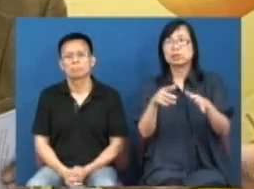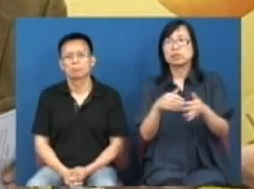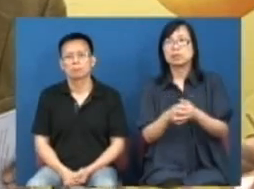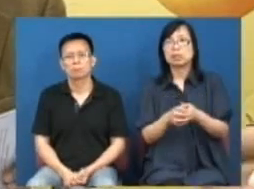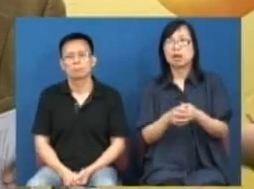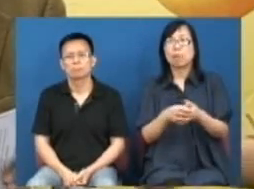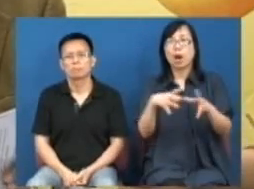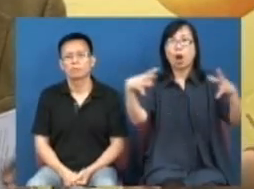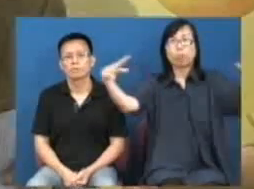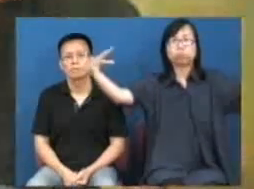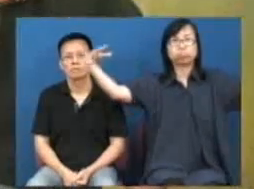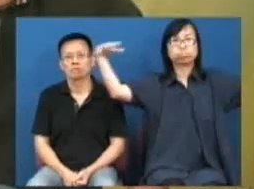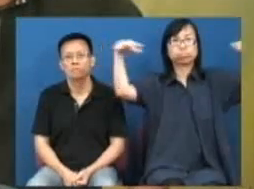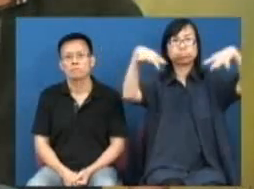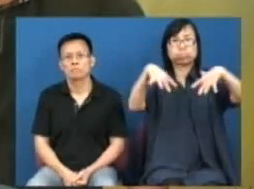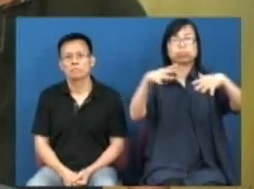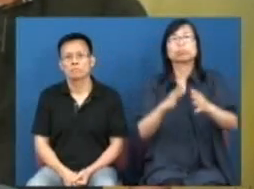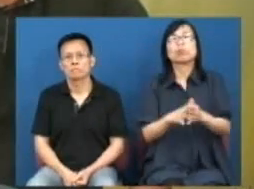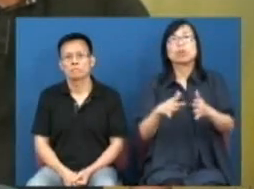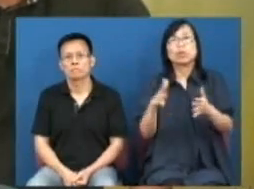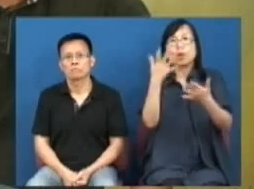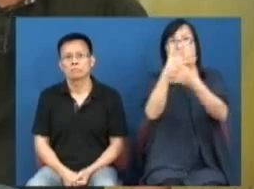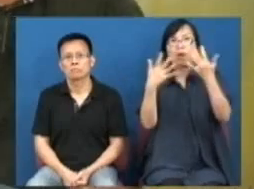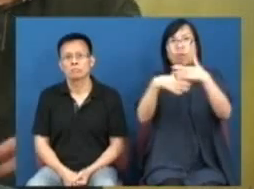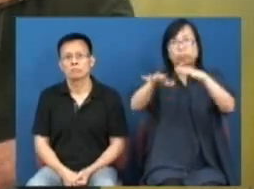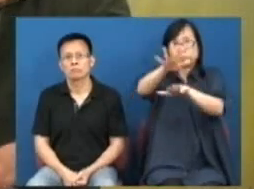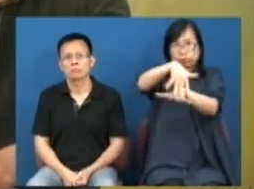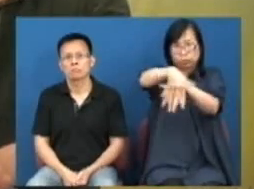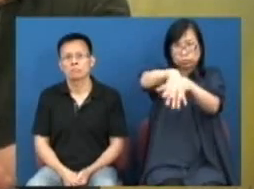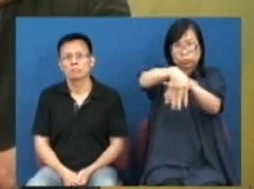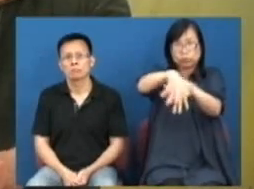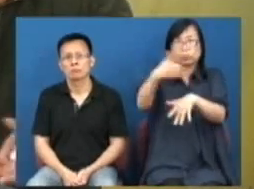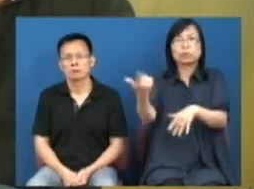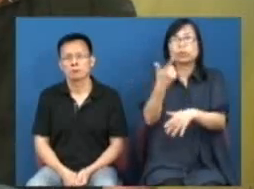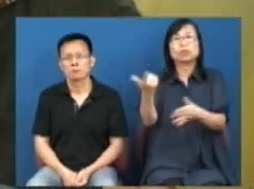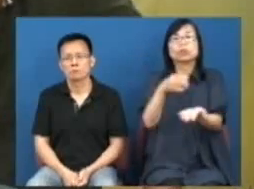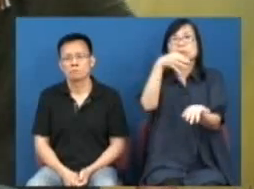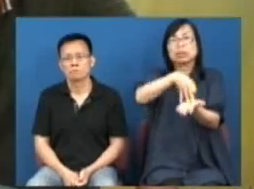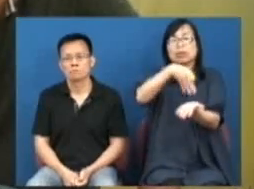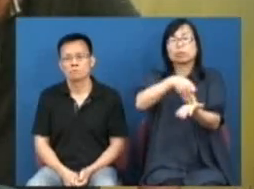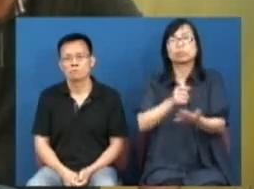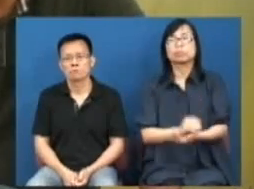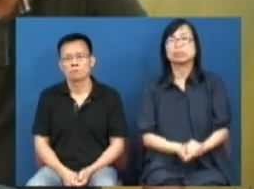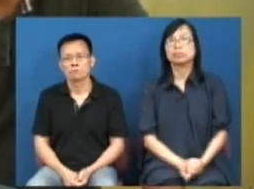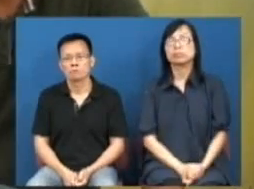情洶湧啦，令到下啲網民係嘛遊行又多啲人去參與啦，係咁樣嘅啦。